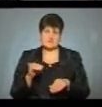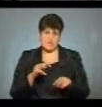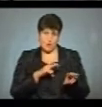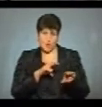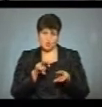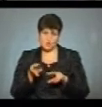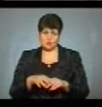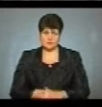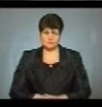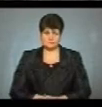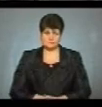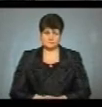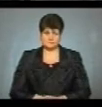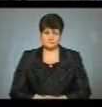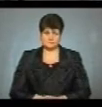контролює.